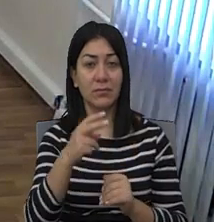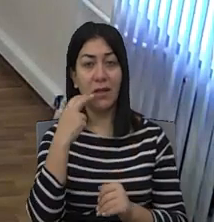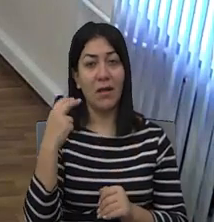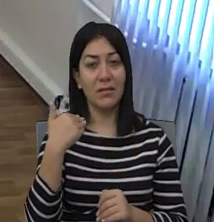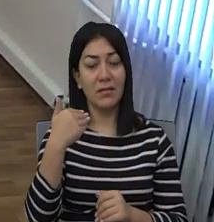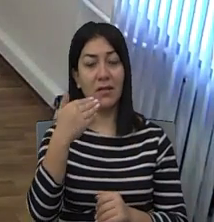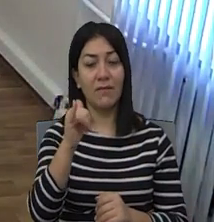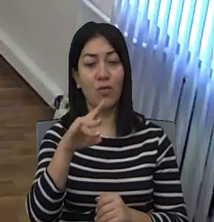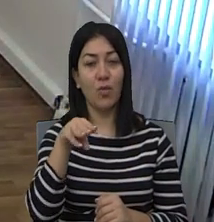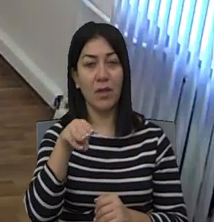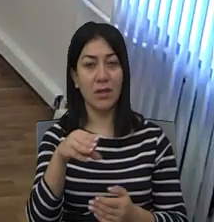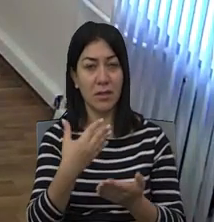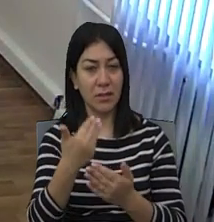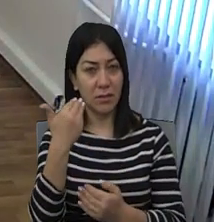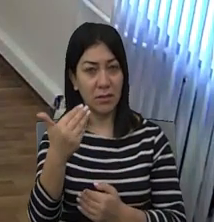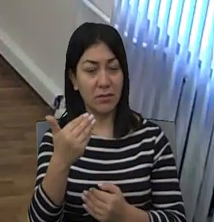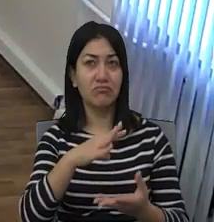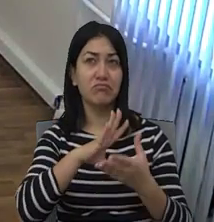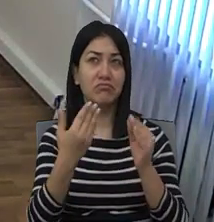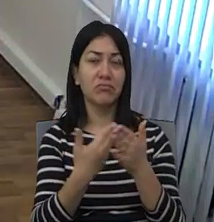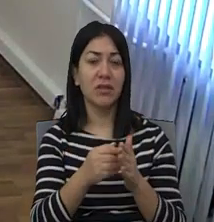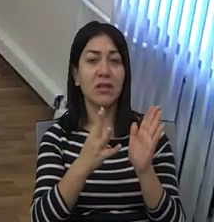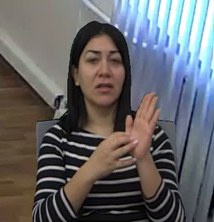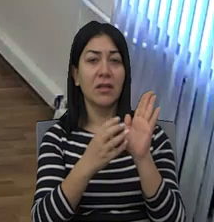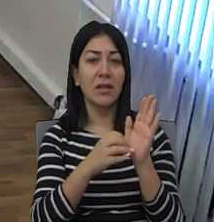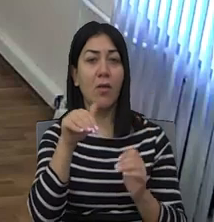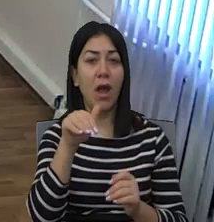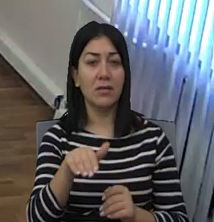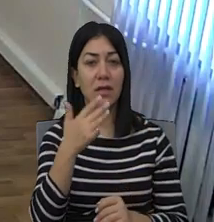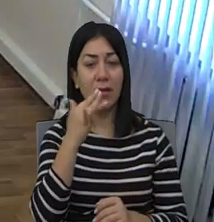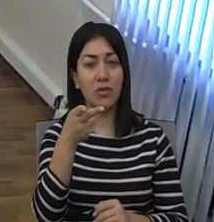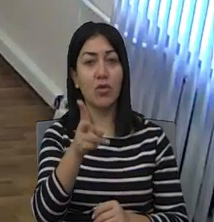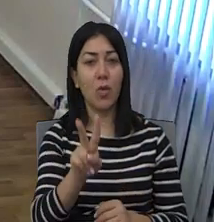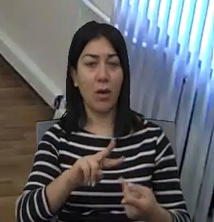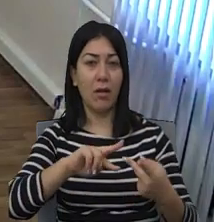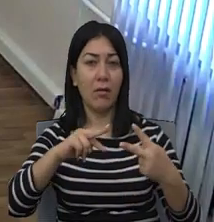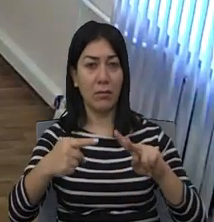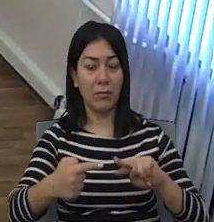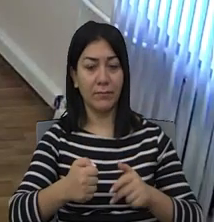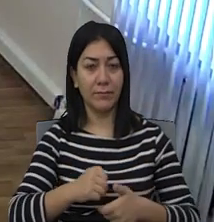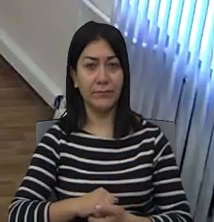ֆունտ ստերլինգ, որը կազմում է մոտ 900,000 ԱՄՆ դոլար. And as we mentioned,